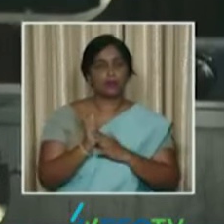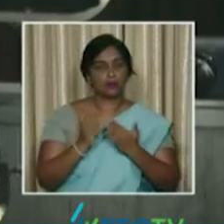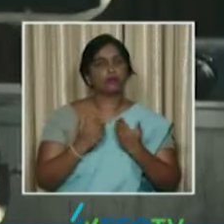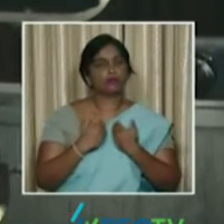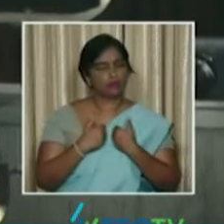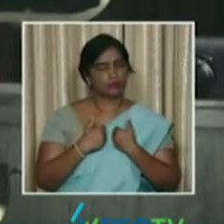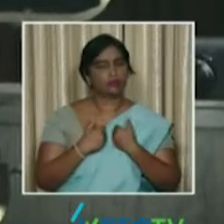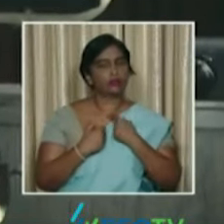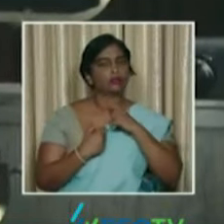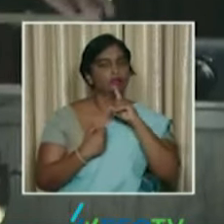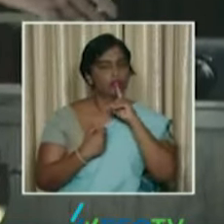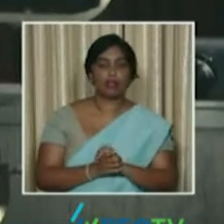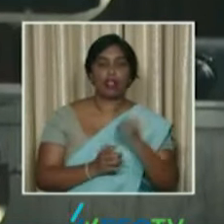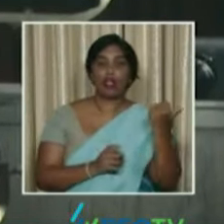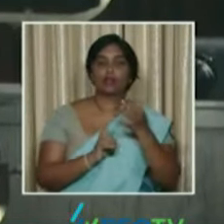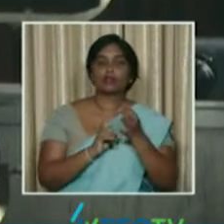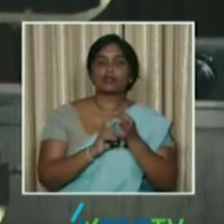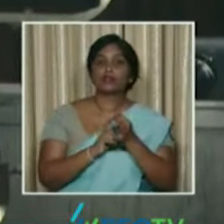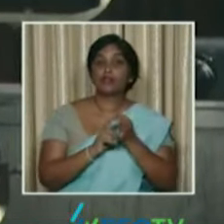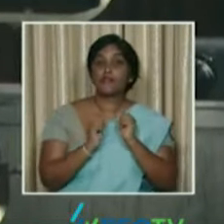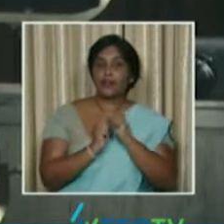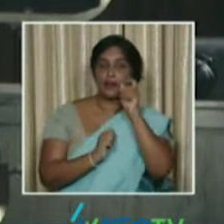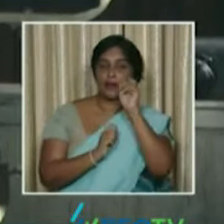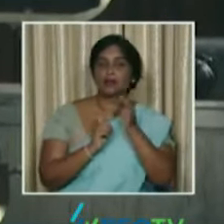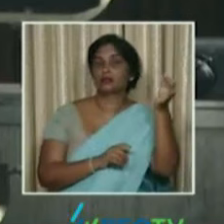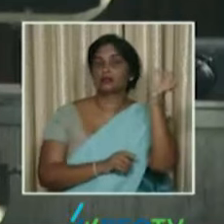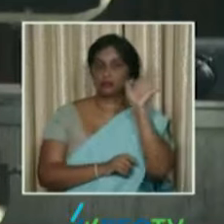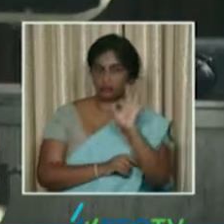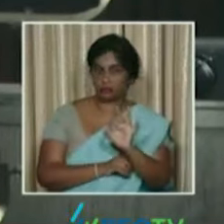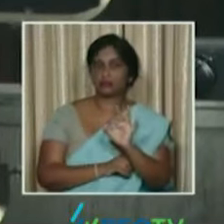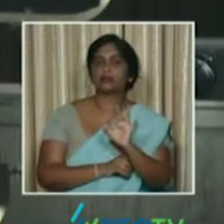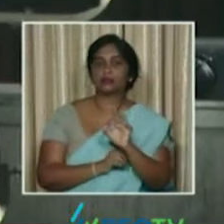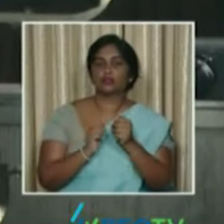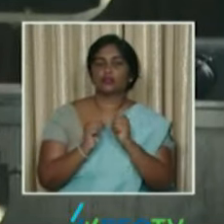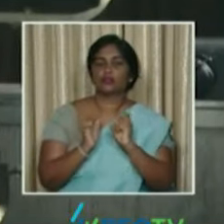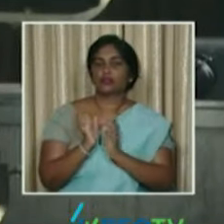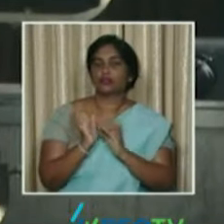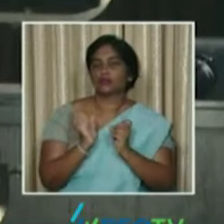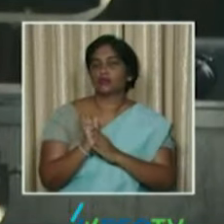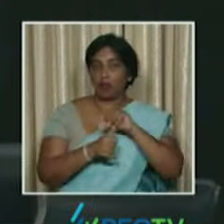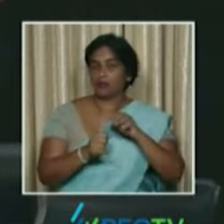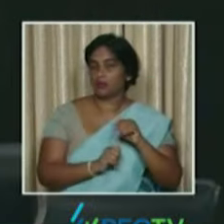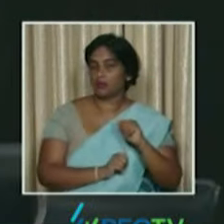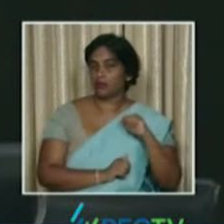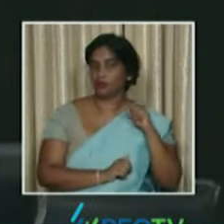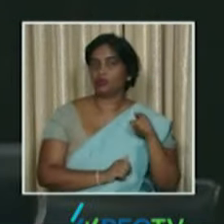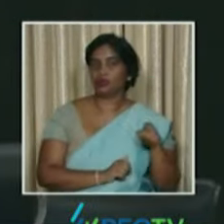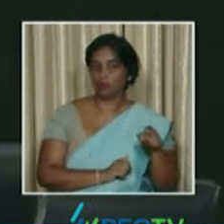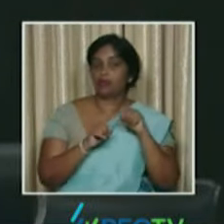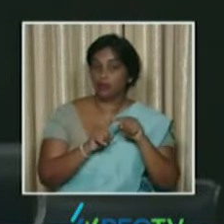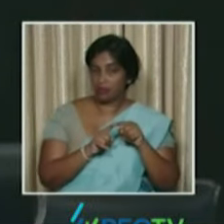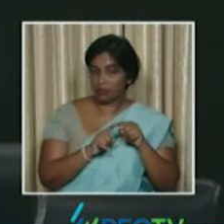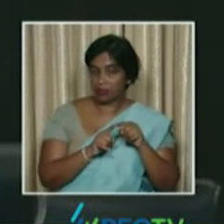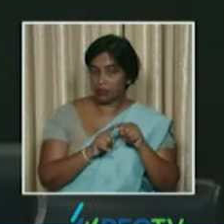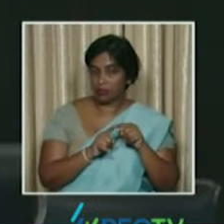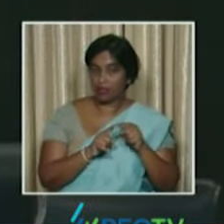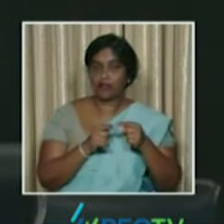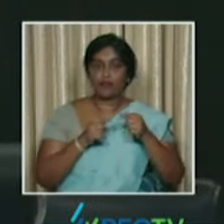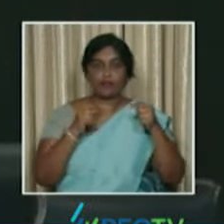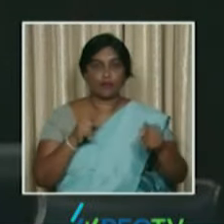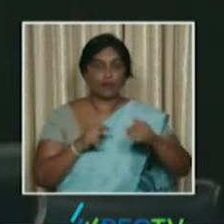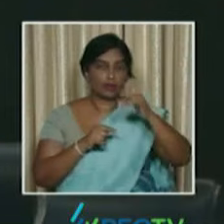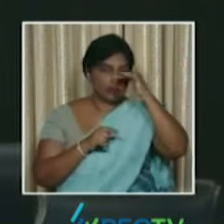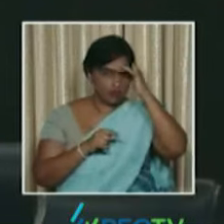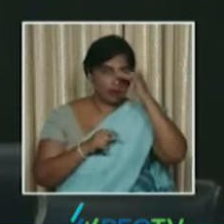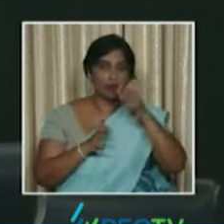අපි යෝජනා කරනවා මේ විමර්ශනේ යන නිසා වැඩ බල සභාපතිවරේ හරහා හරි මේ කෝප් කමිටුවේ ක්‍රියාව සිද්ධ වෙන්න ඕනේ. කෝප් එක සම්බන්ධයේ විපක්ෂ